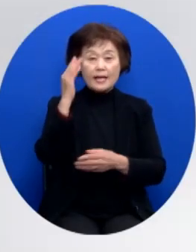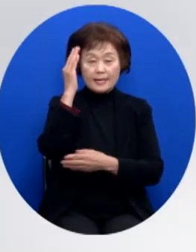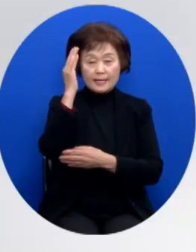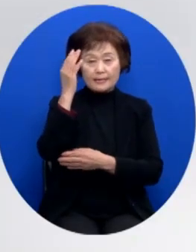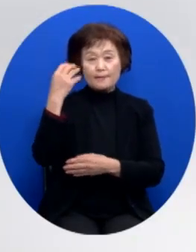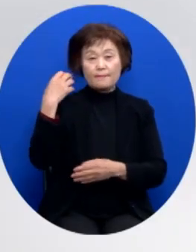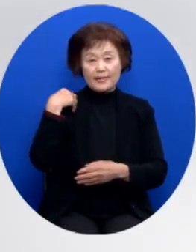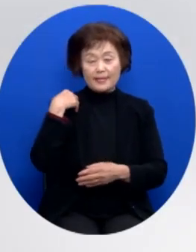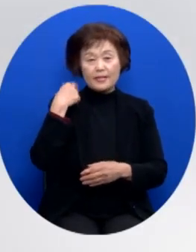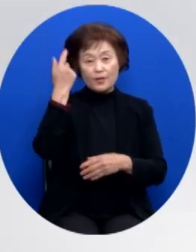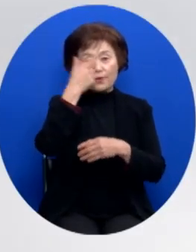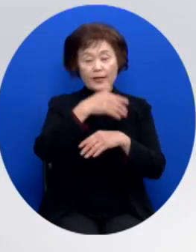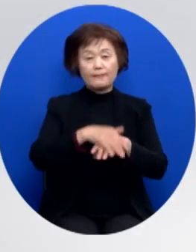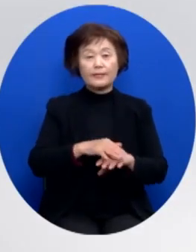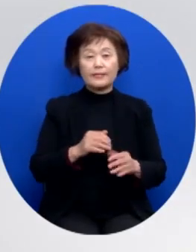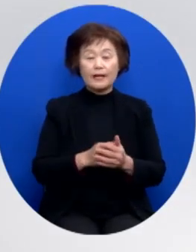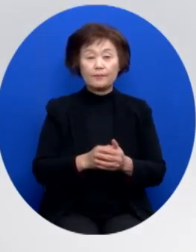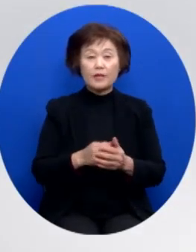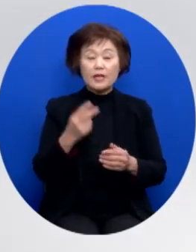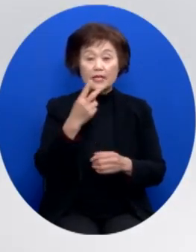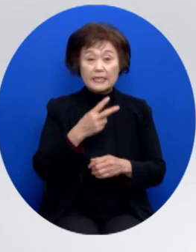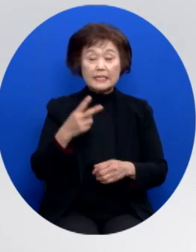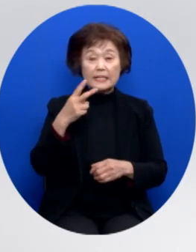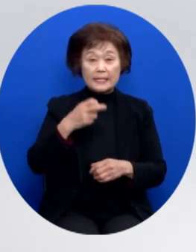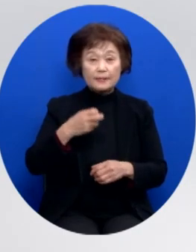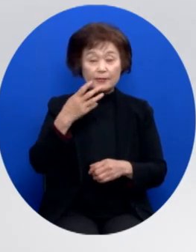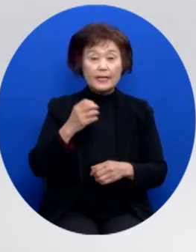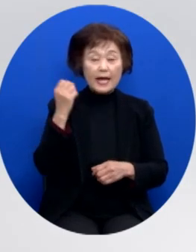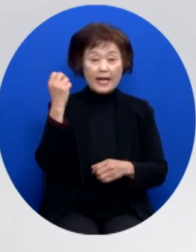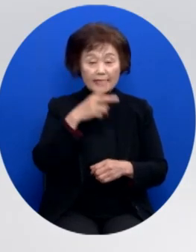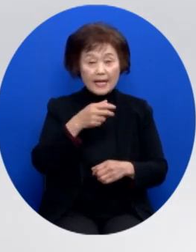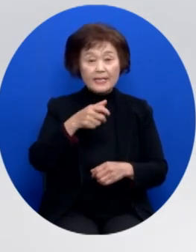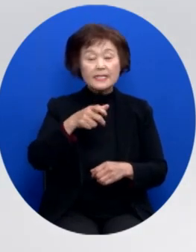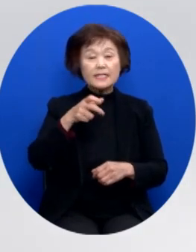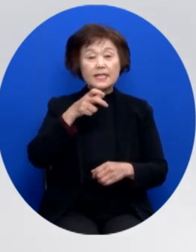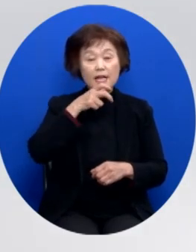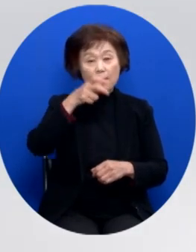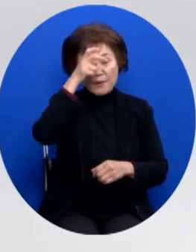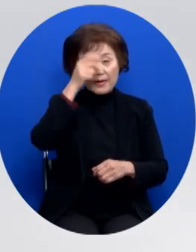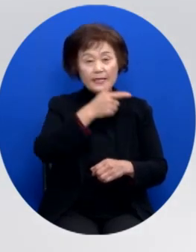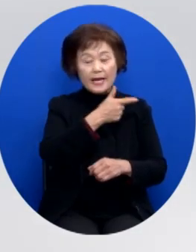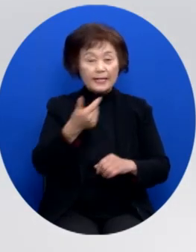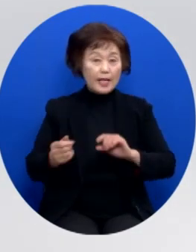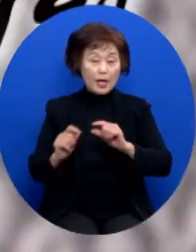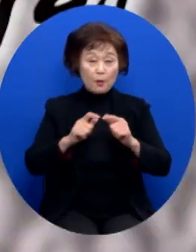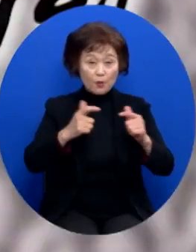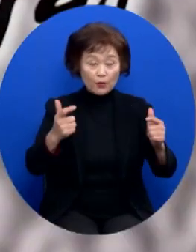전할 예정입니다. 2024 어게인 1907 평양 대부흥 집회는